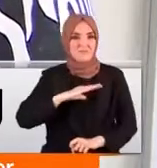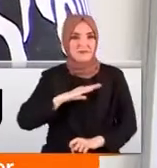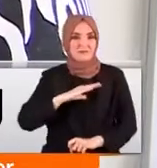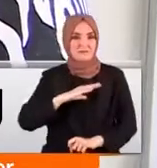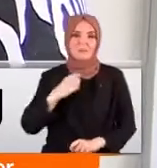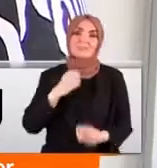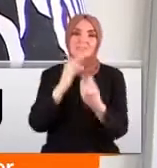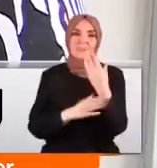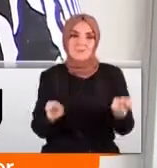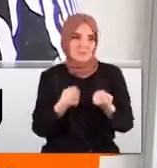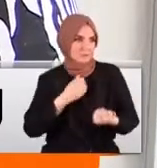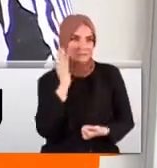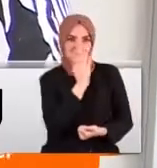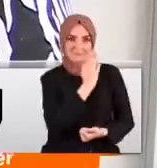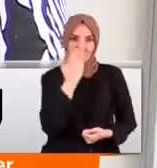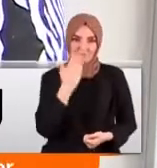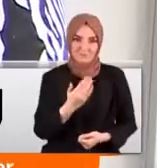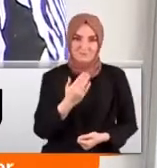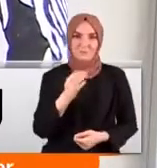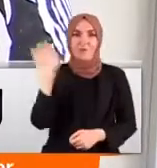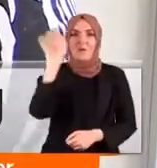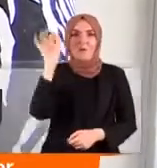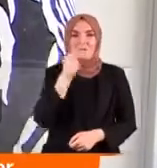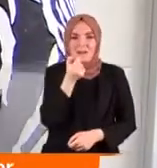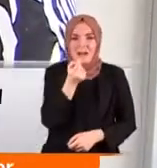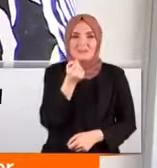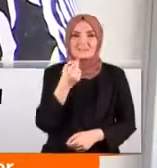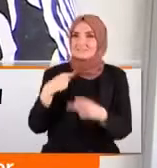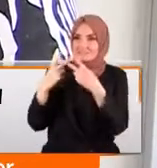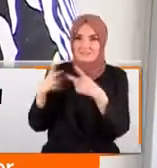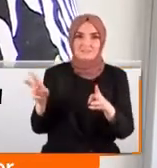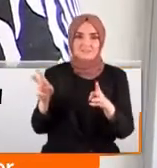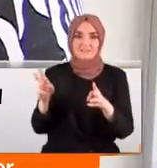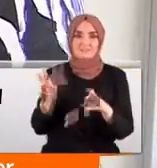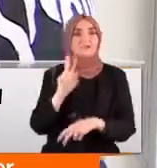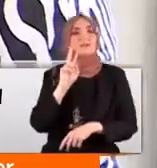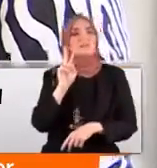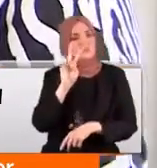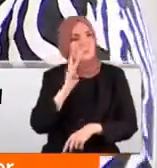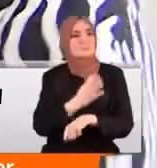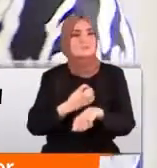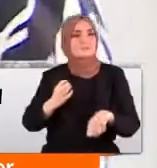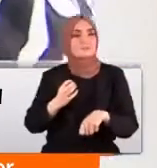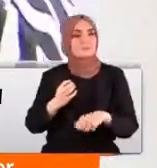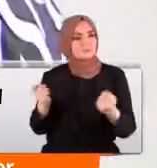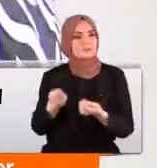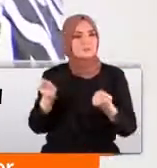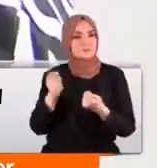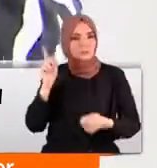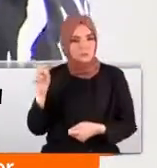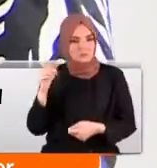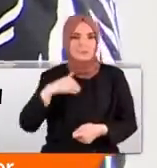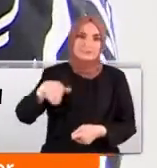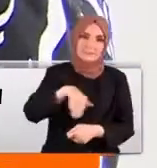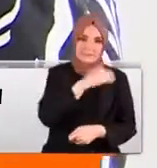az açayım, akşama kadar yansın, 24 saat yansın. Ya da ben giderken en düşük seviyeyi alayım, gelince de işten yükselteyim. Evet.